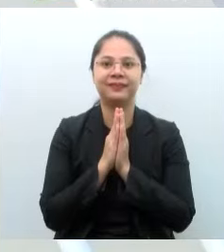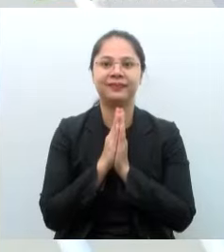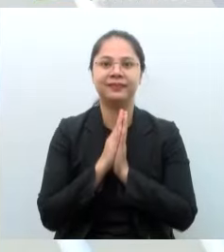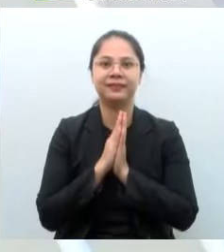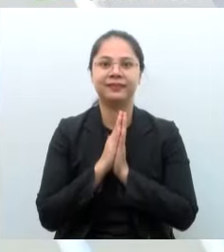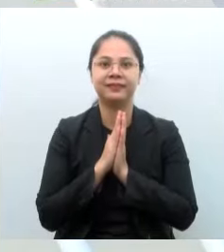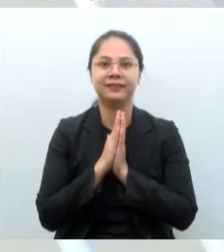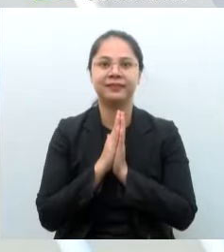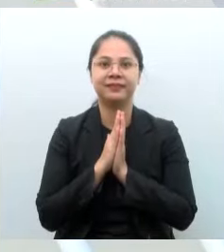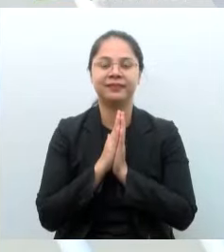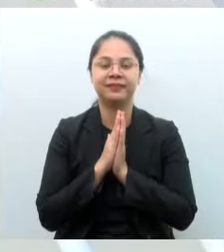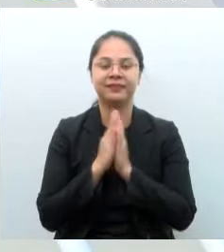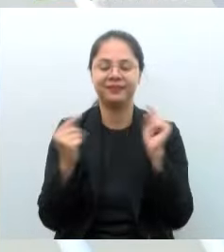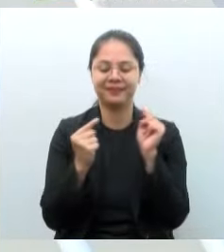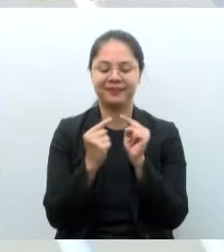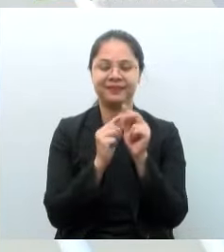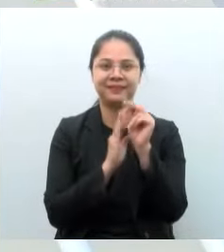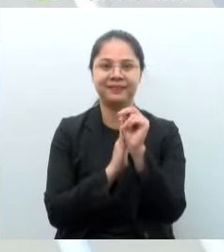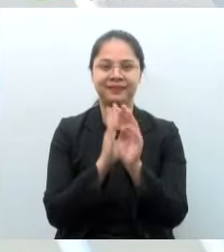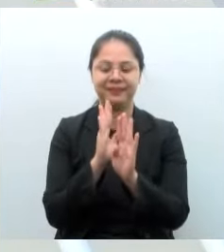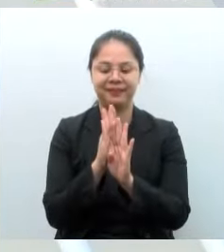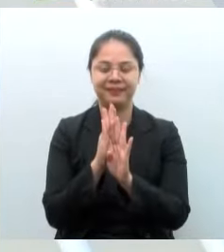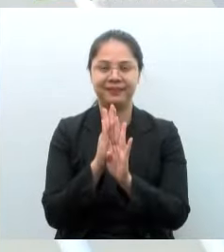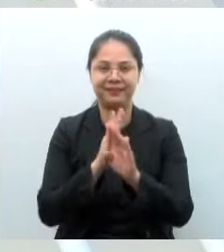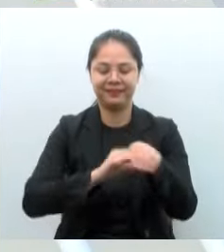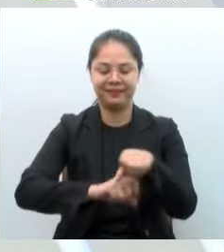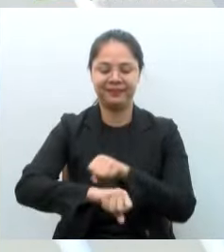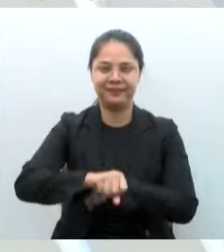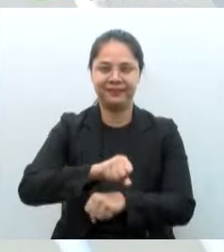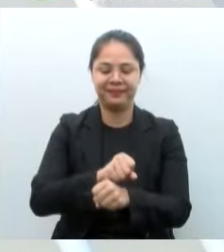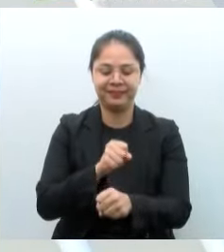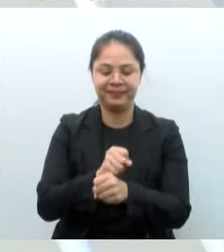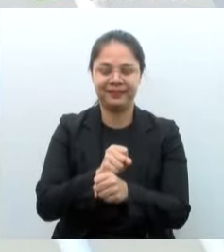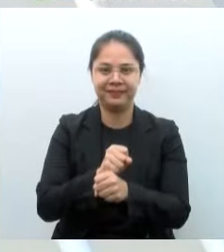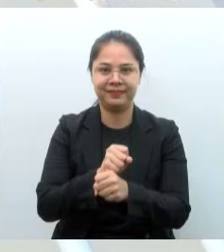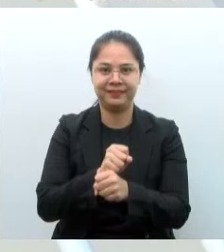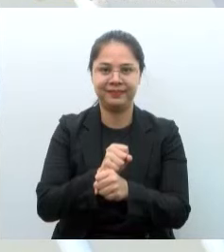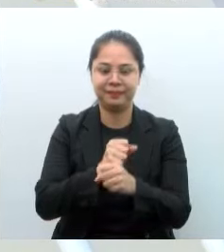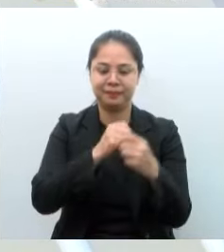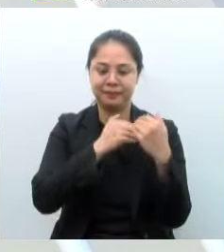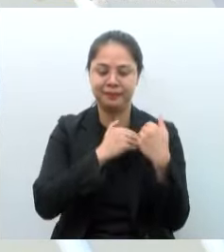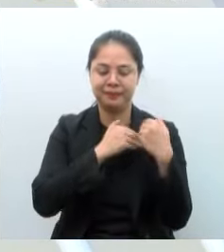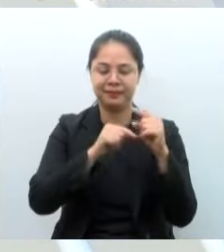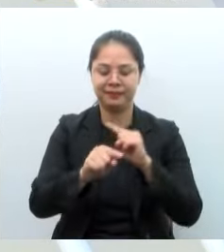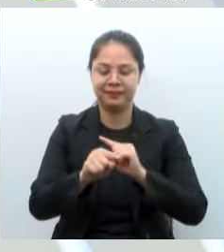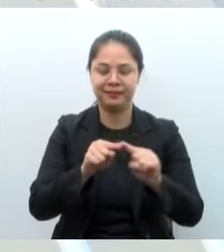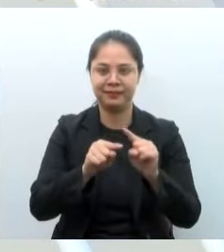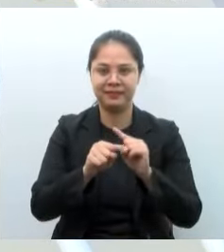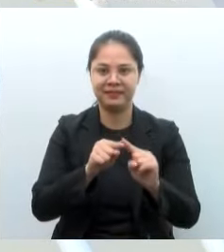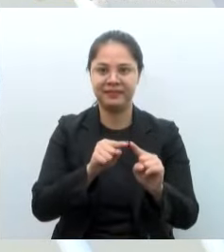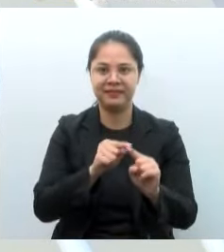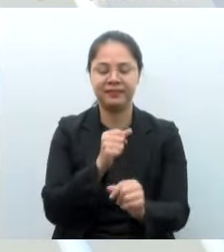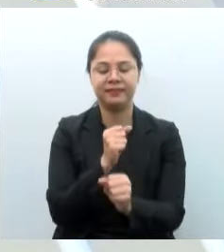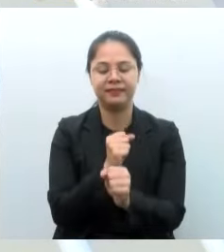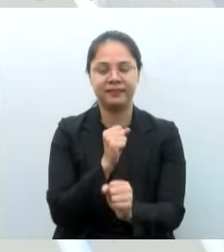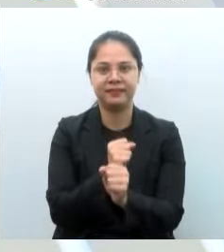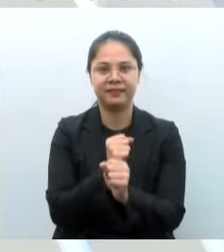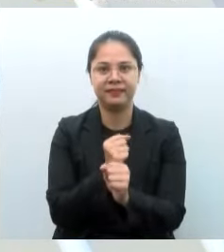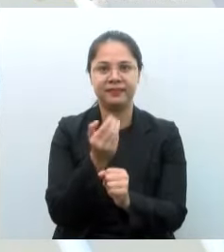ในส่วนของนโยบายในการลงสู่การปฏิบัตินะคะสำหรับการลดภาระในด้านต่างๆ จะต้องพูดคุยกันนะคะกับท่านด